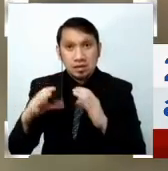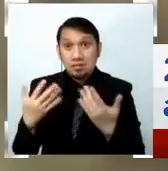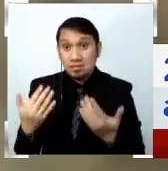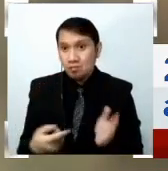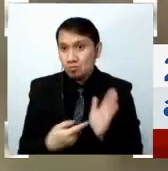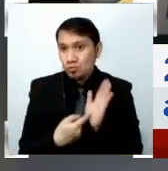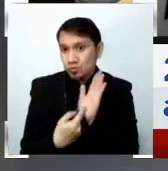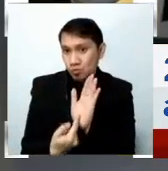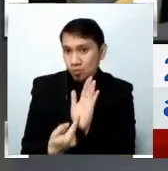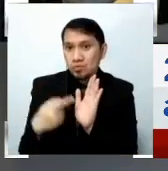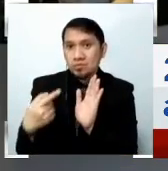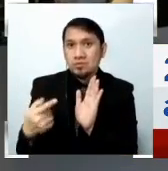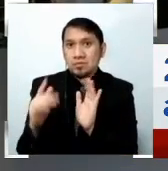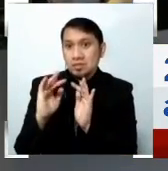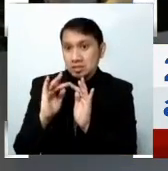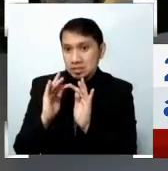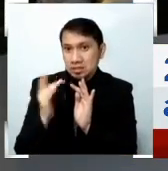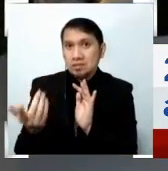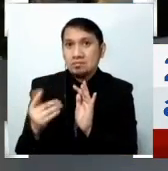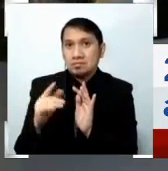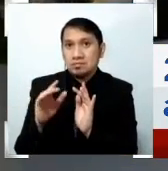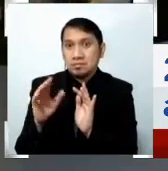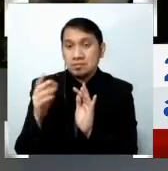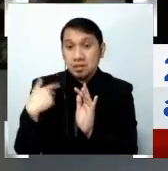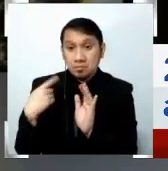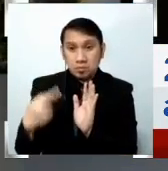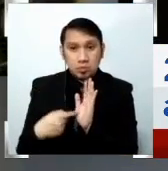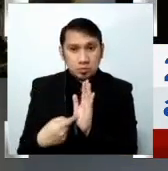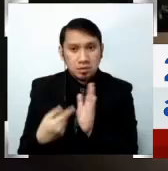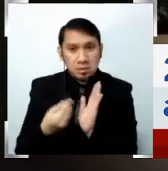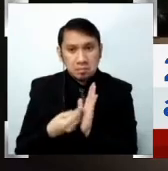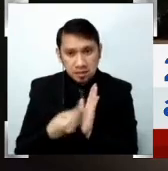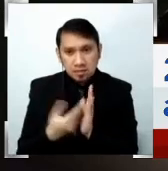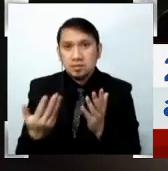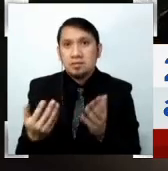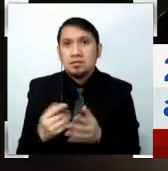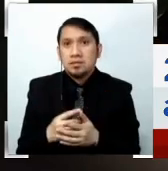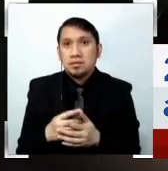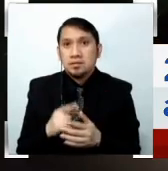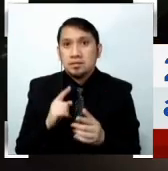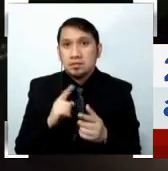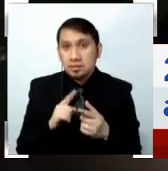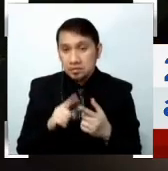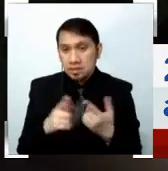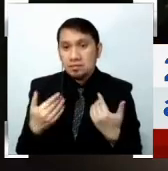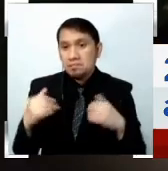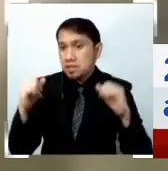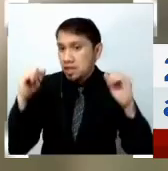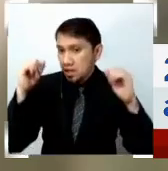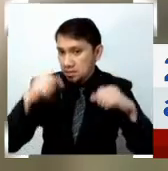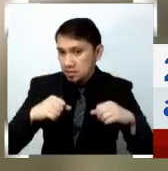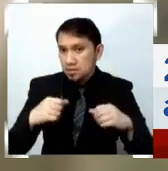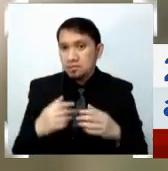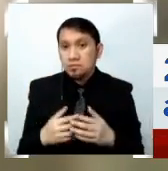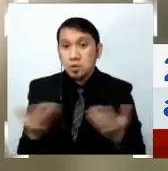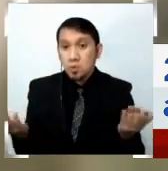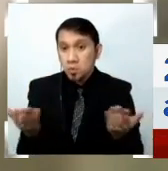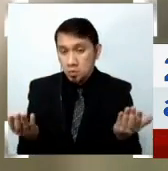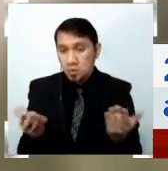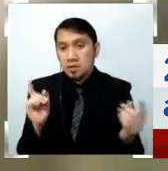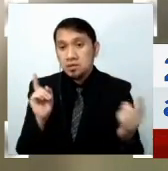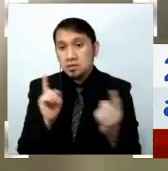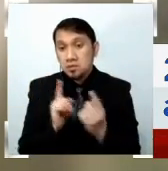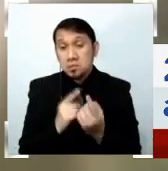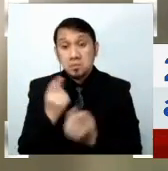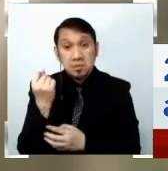pinakita rin ang ating informante na yung kanyang pera. At ito ay nagkasundo na magkikita ng mga alas 11 ng